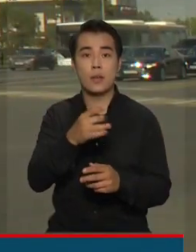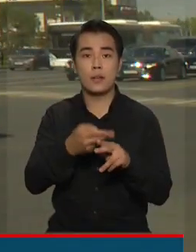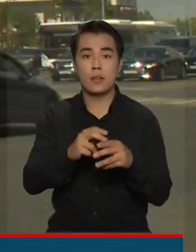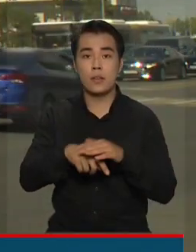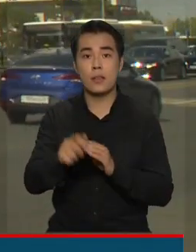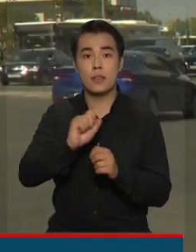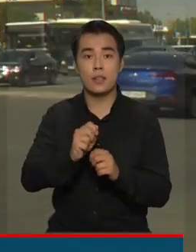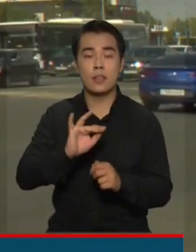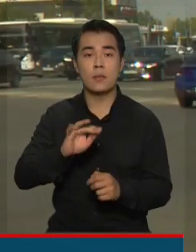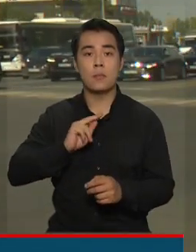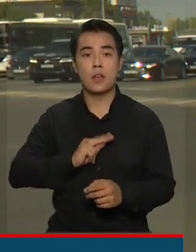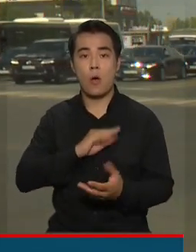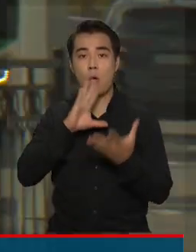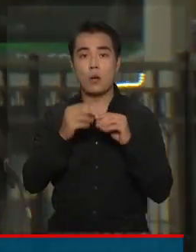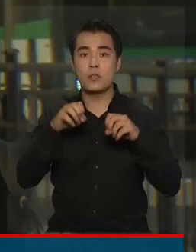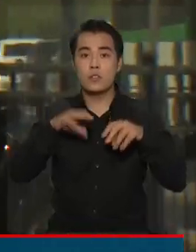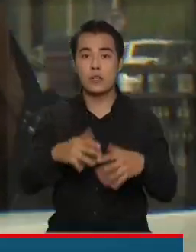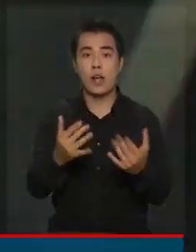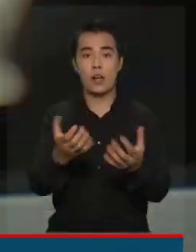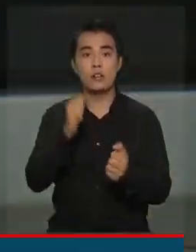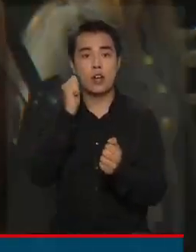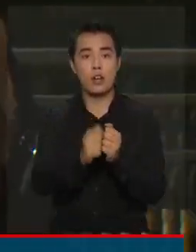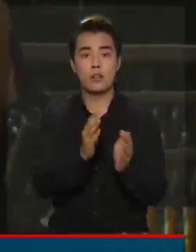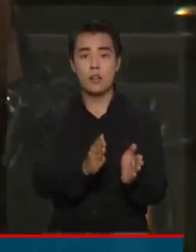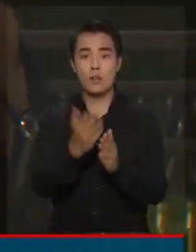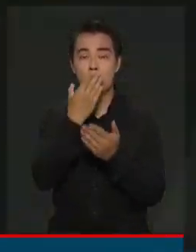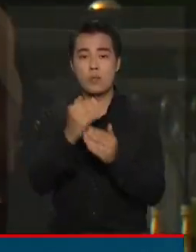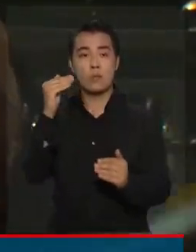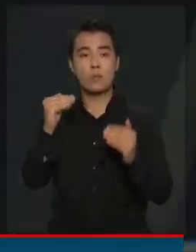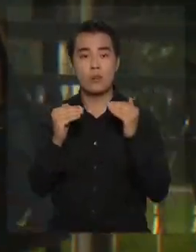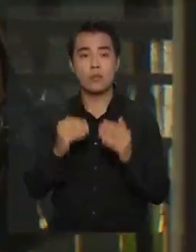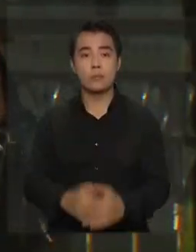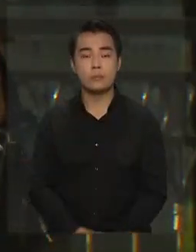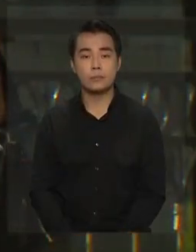также оперативно принимать необходимые решения каждому на своем уровне.